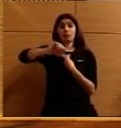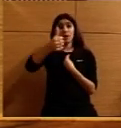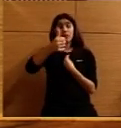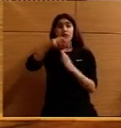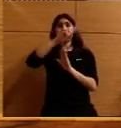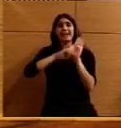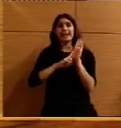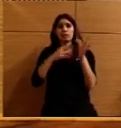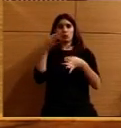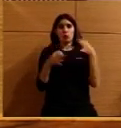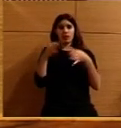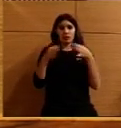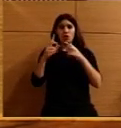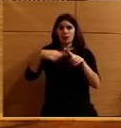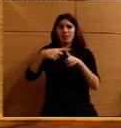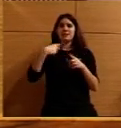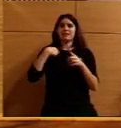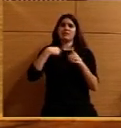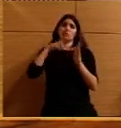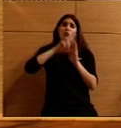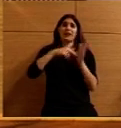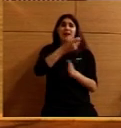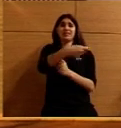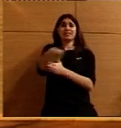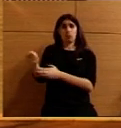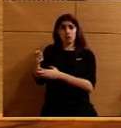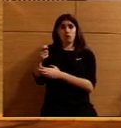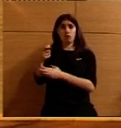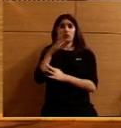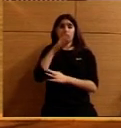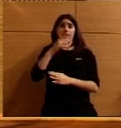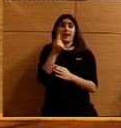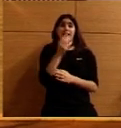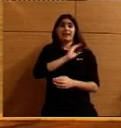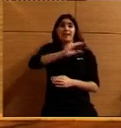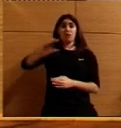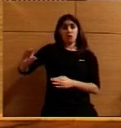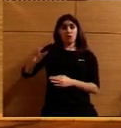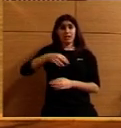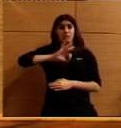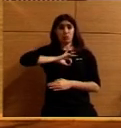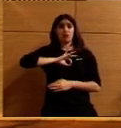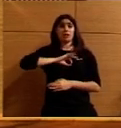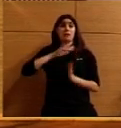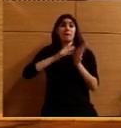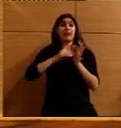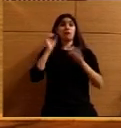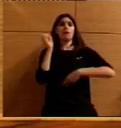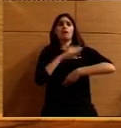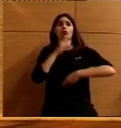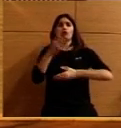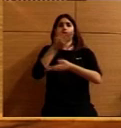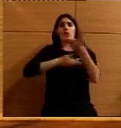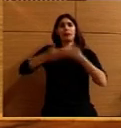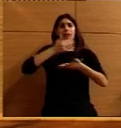del règim jurídic i regles de distribució aplicables a les aportacions de la Diputació de València al Fons de Cooperació Municipal per a la